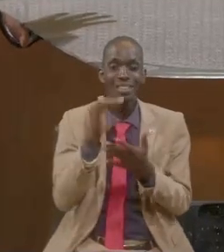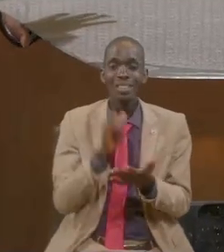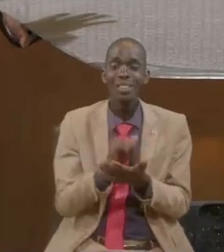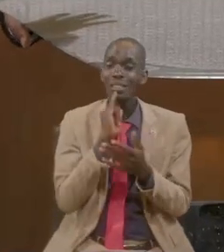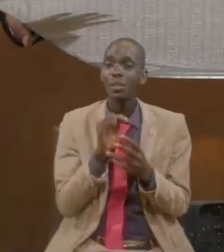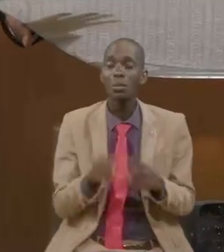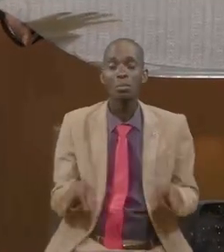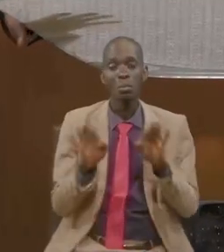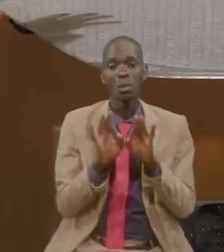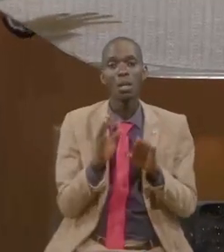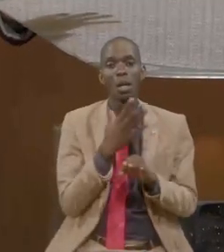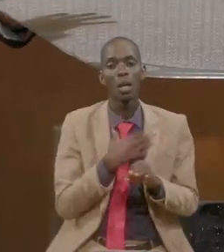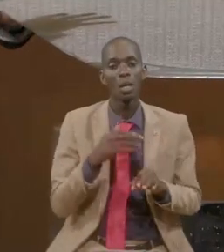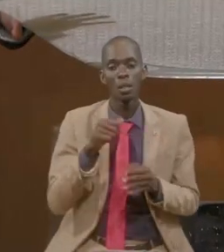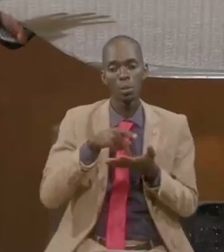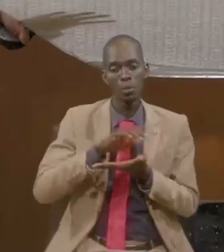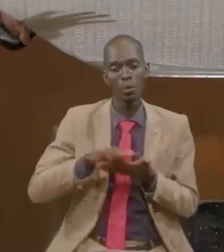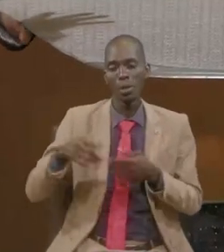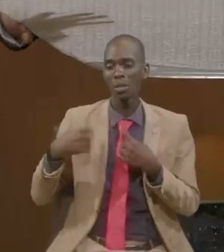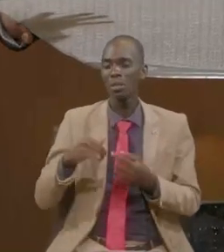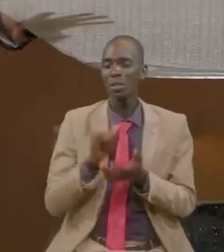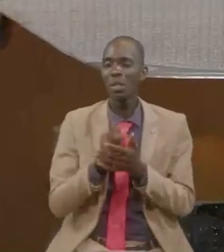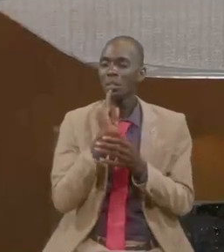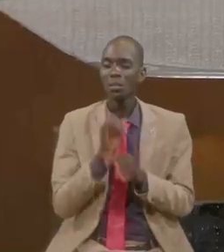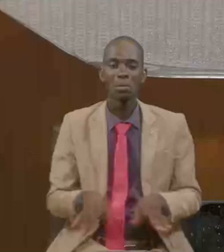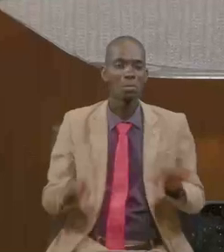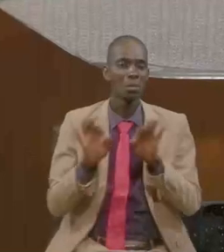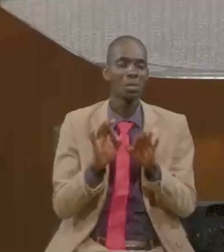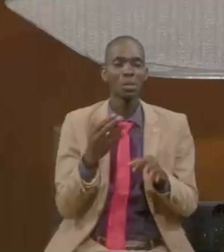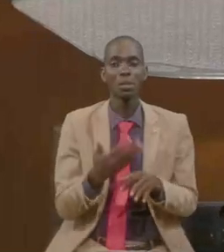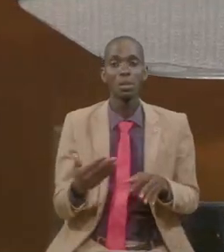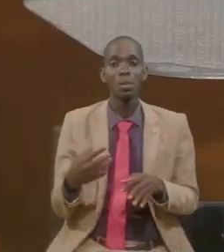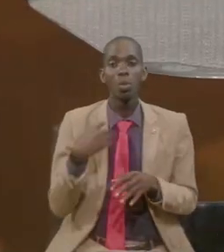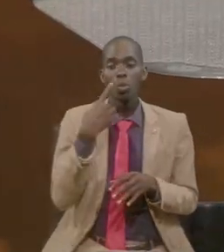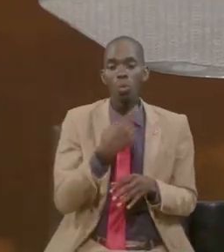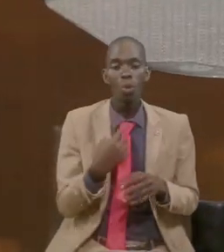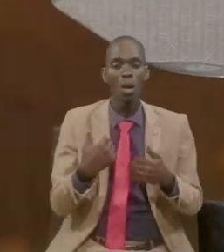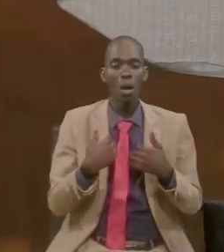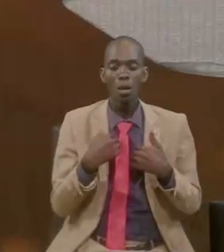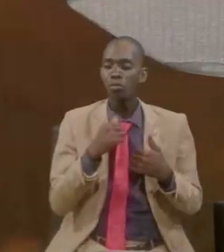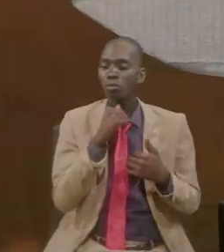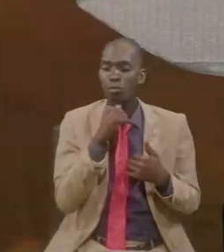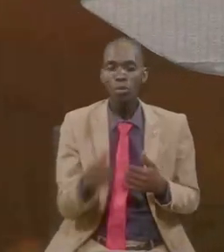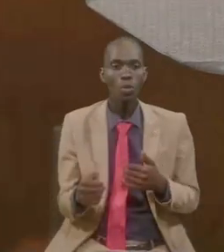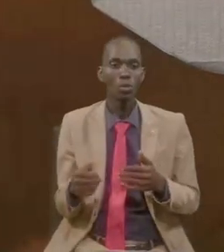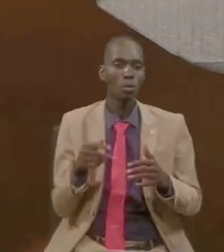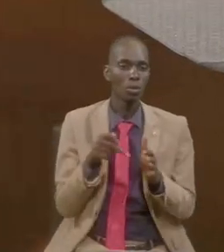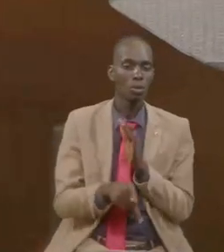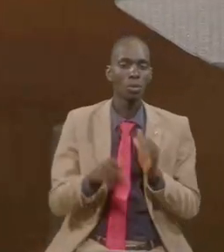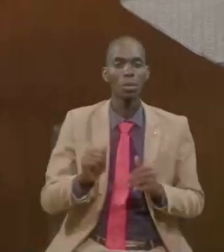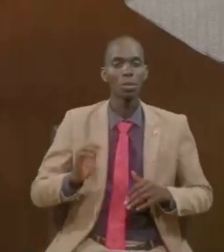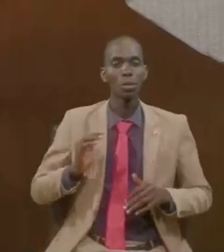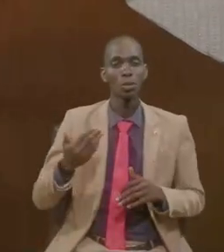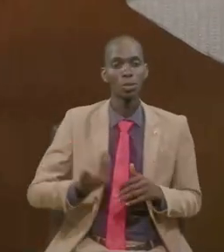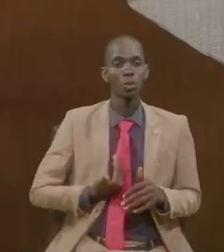C'est ce qui compte et le cœur innocent. À celui qui n'a pas, qui ne s'est